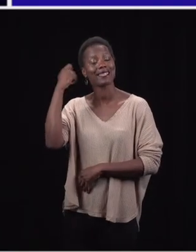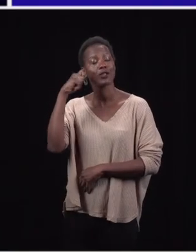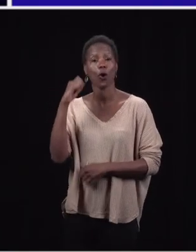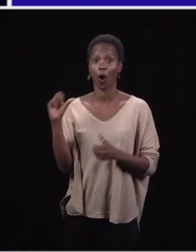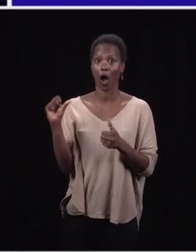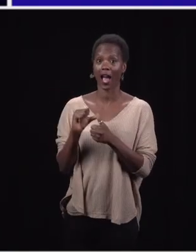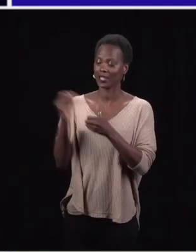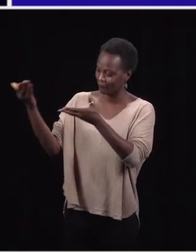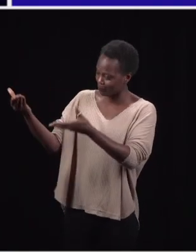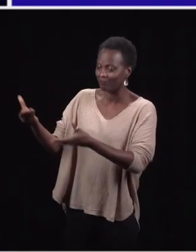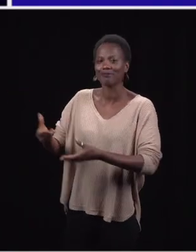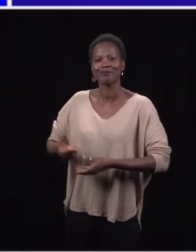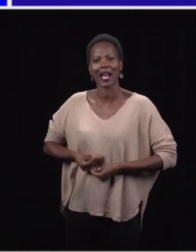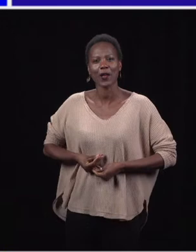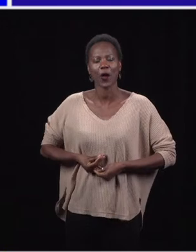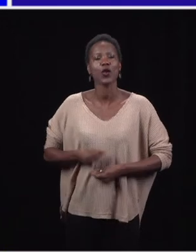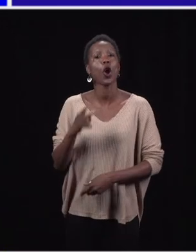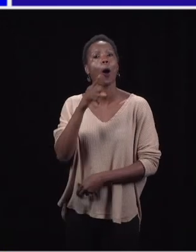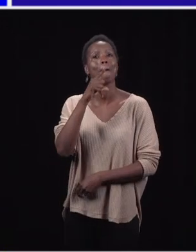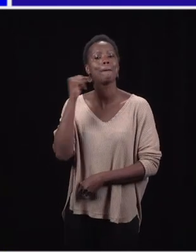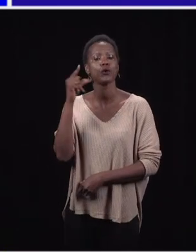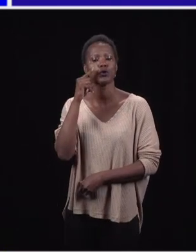bien vouloir nous rejoindre